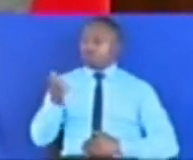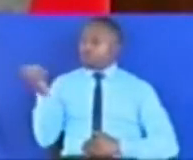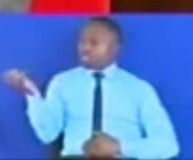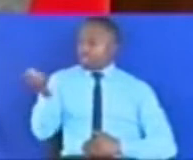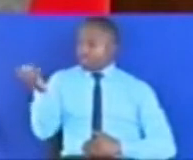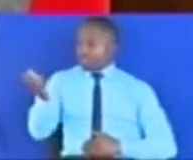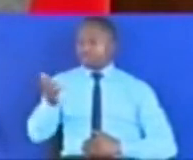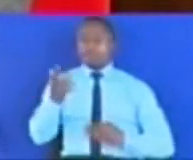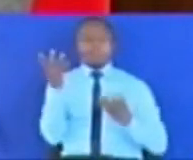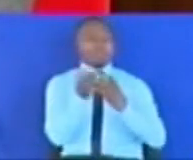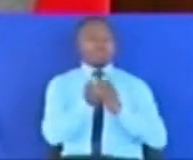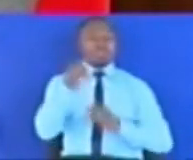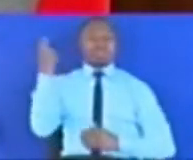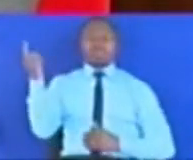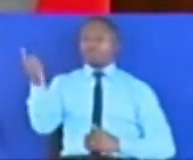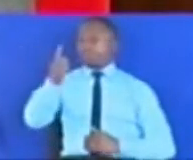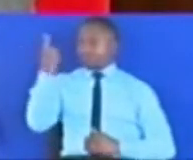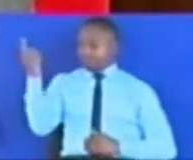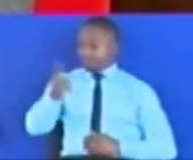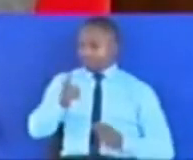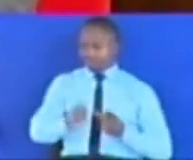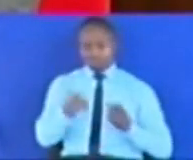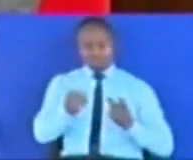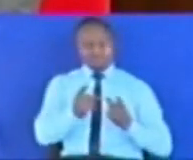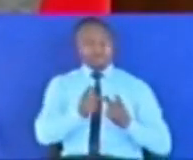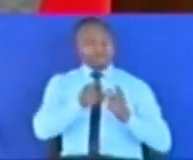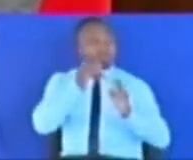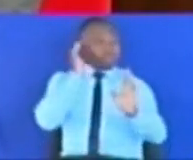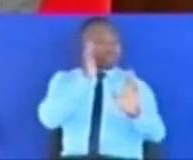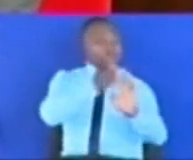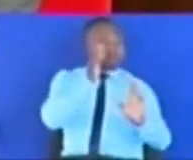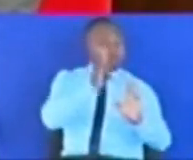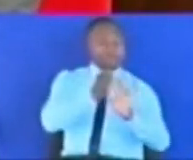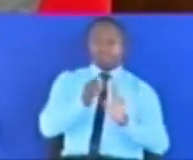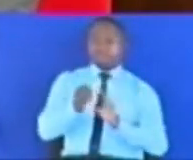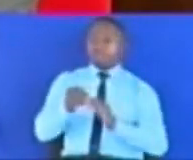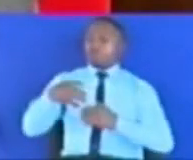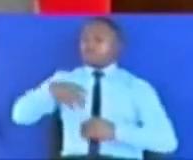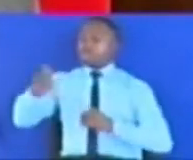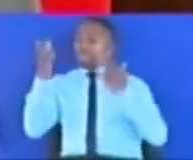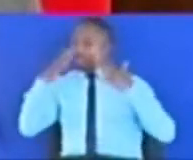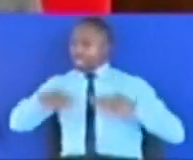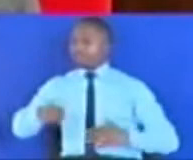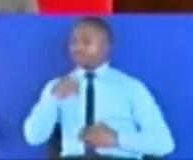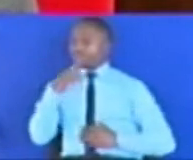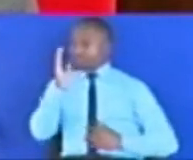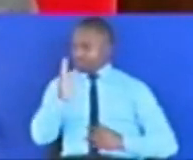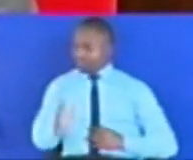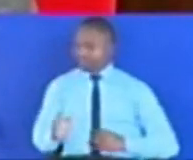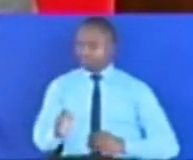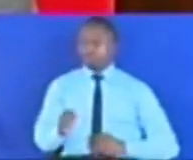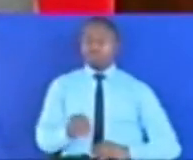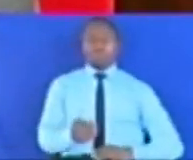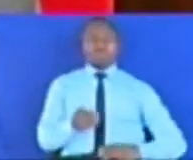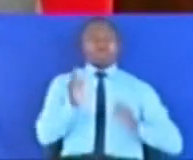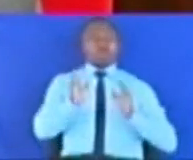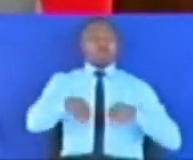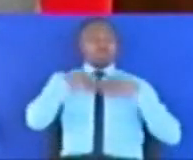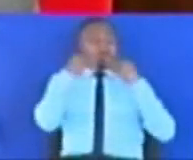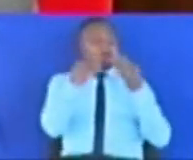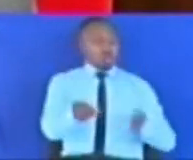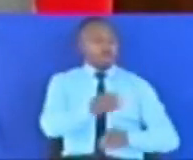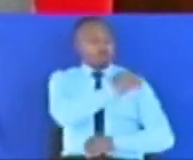taifa. Ukija dhima ya Wizara ya Afya inasema hivi: kutoa